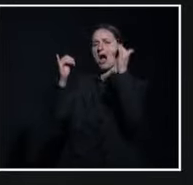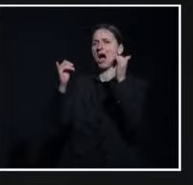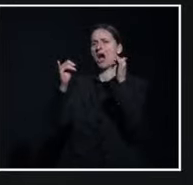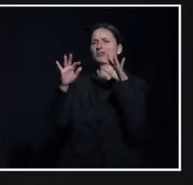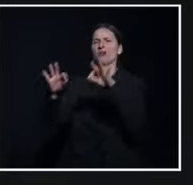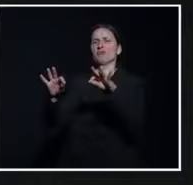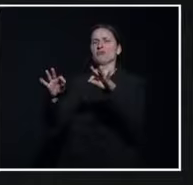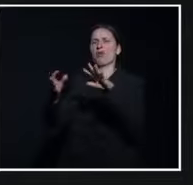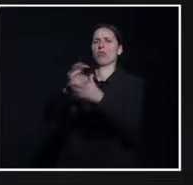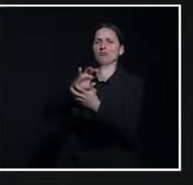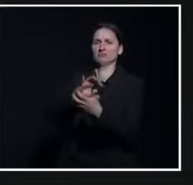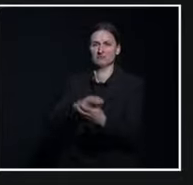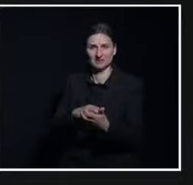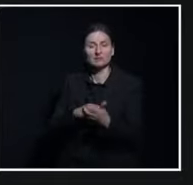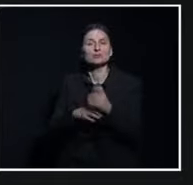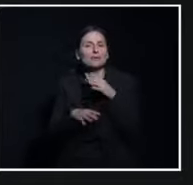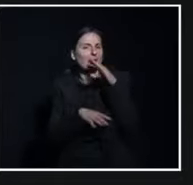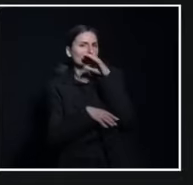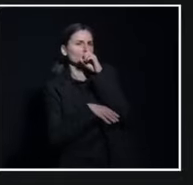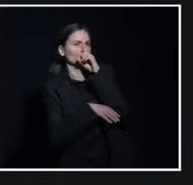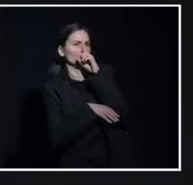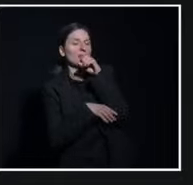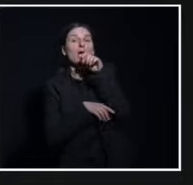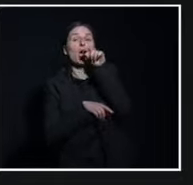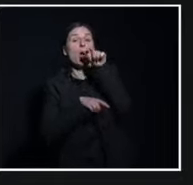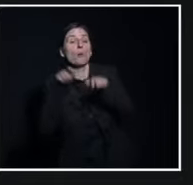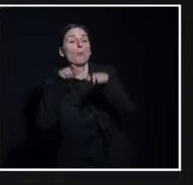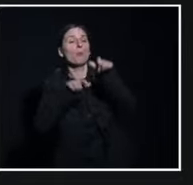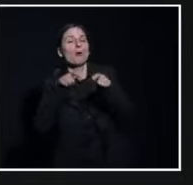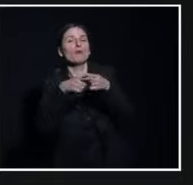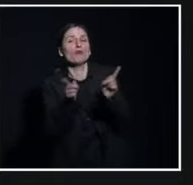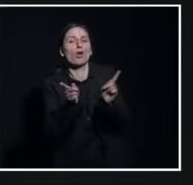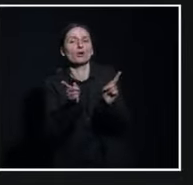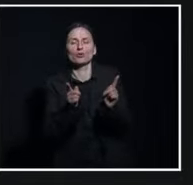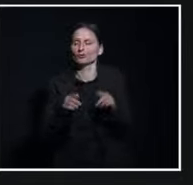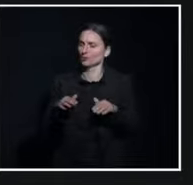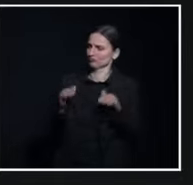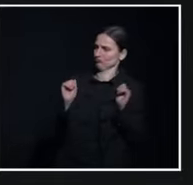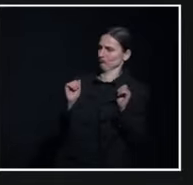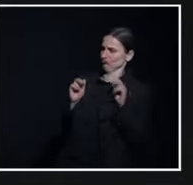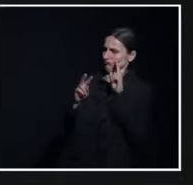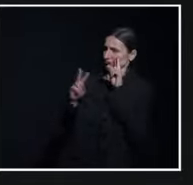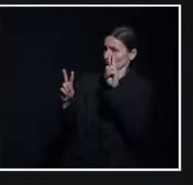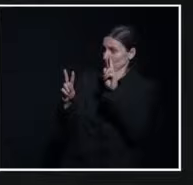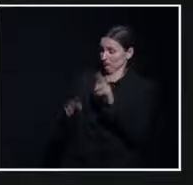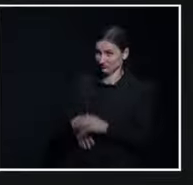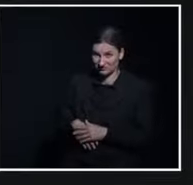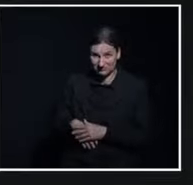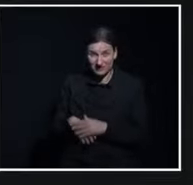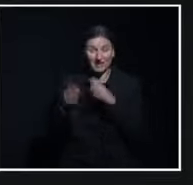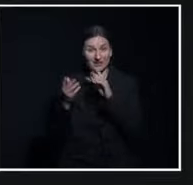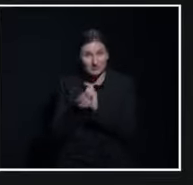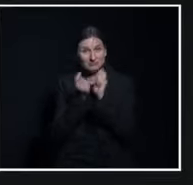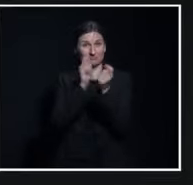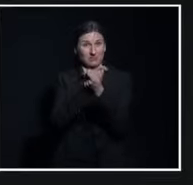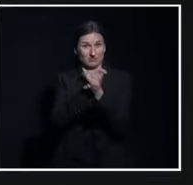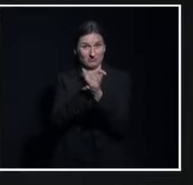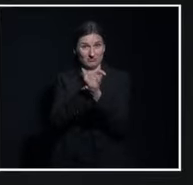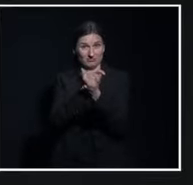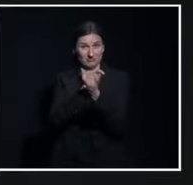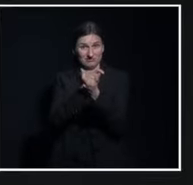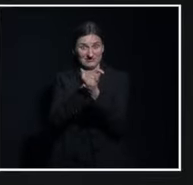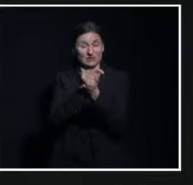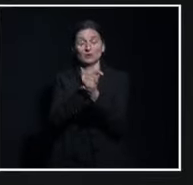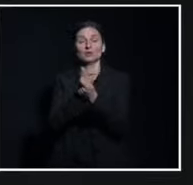Zustimmung weiter Teile der Bevölkerung abgelöst. Abgelöst durch ein sich